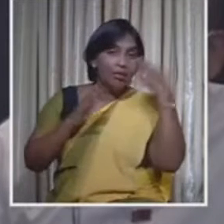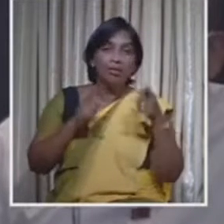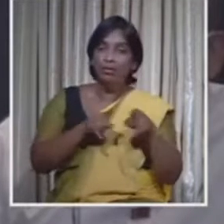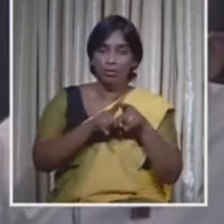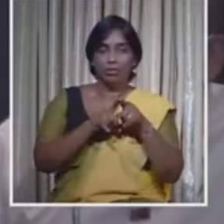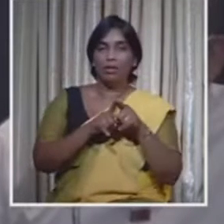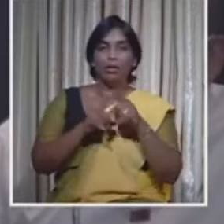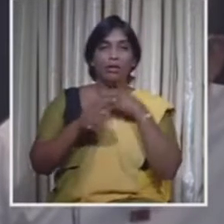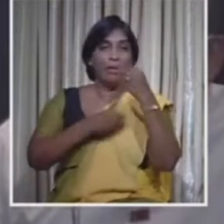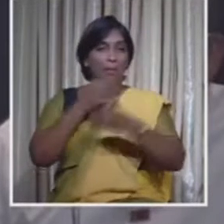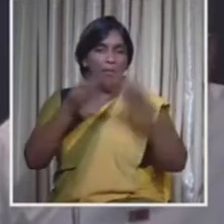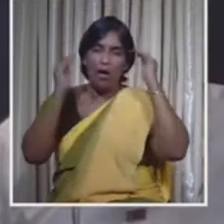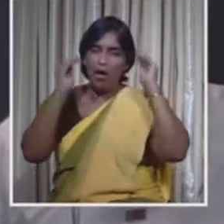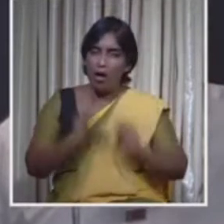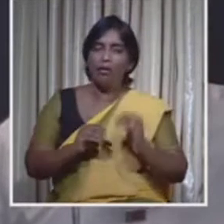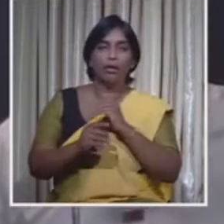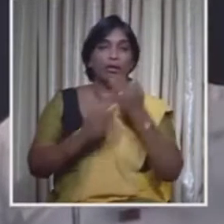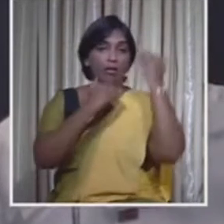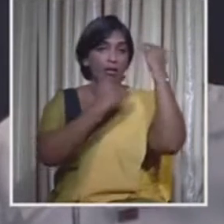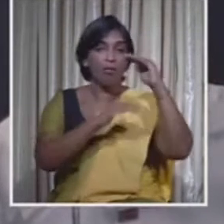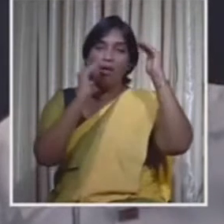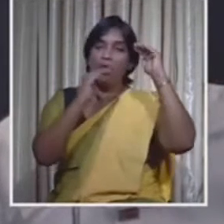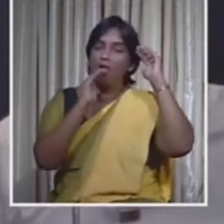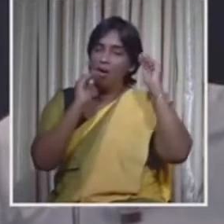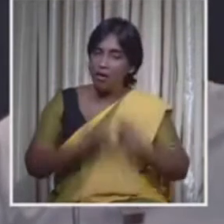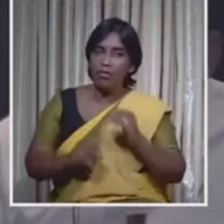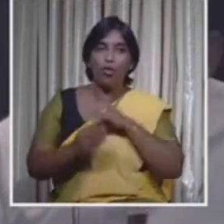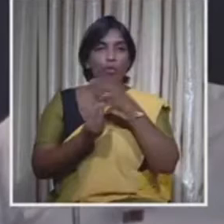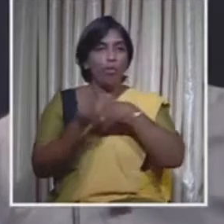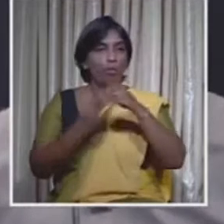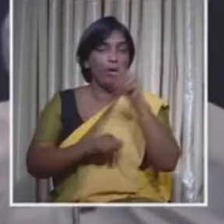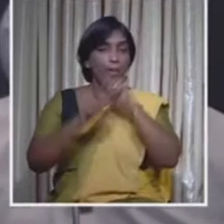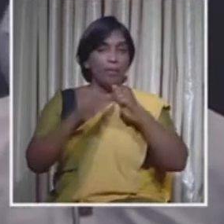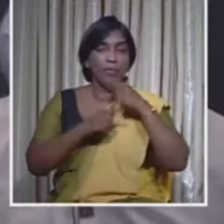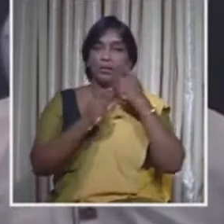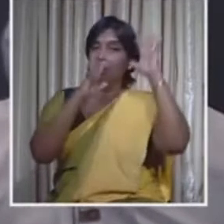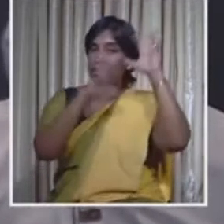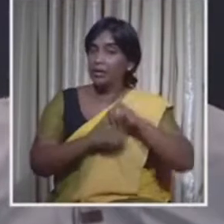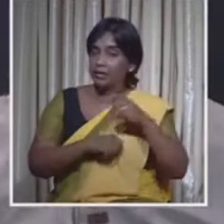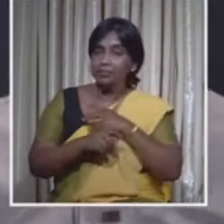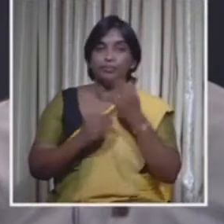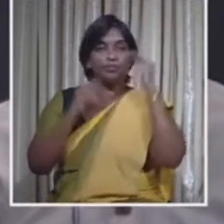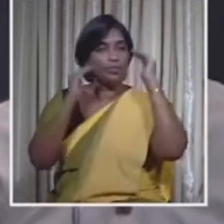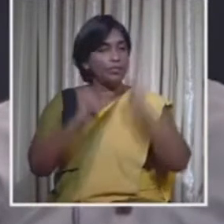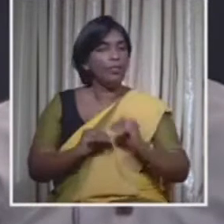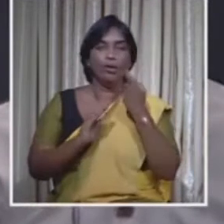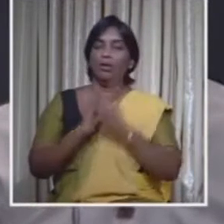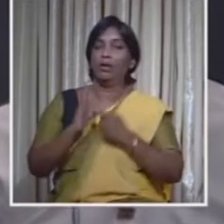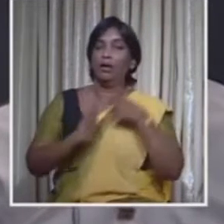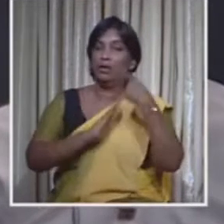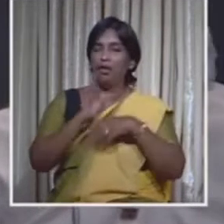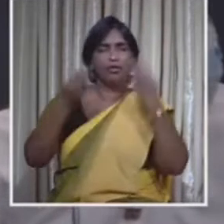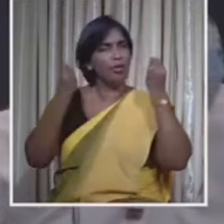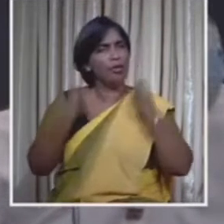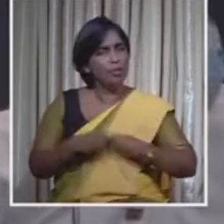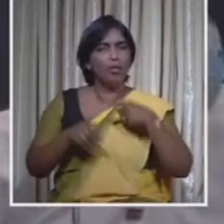තමයි නිෂ්පාදනයේ අඩු වෙලා ආනයනයේ සීමා කරලා පොහොර ඖෂධ ඉන්ධන ගෙන්න ගන්න සීමා පනවලා රට